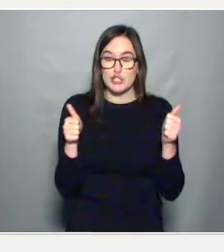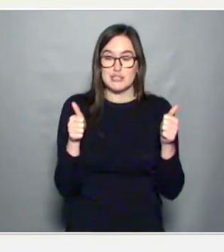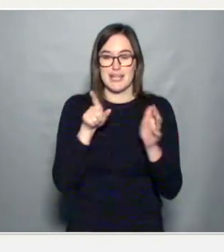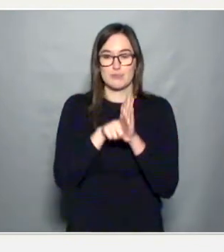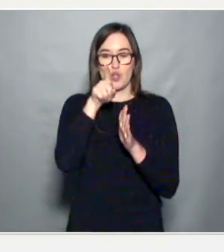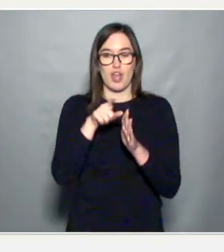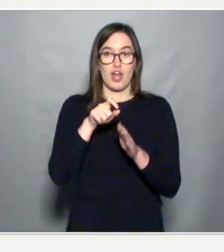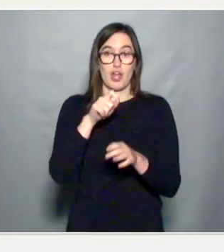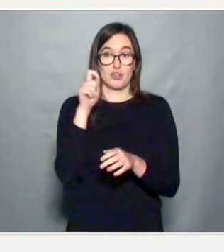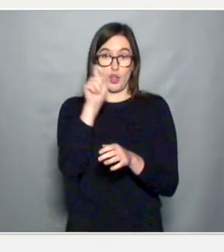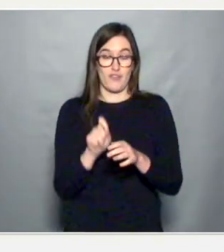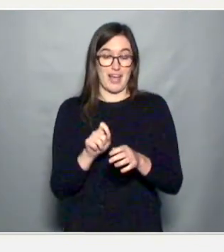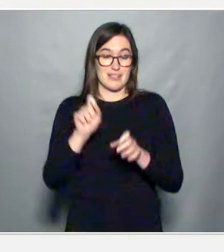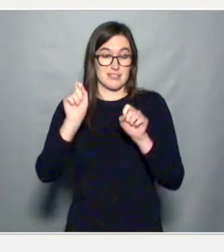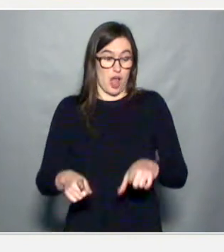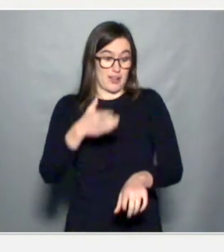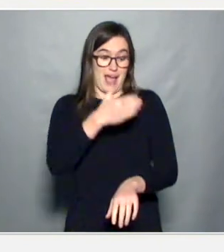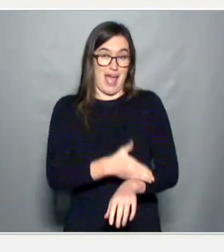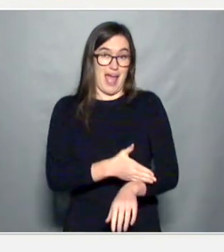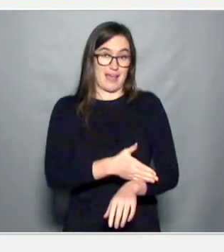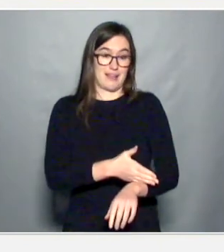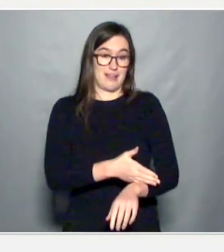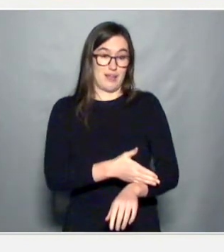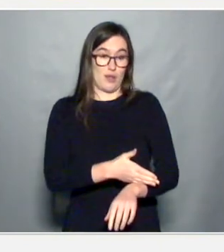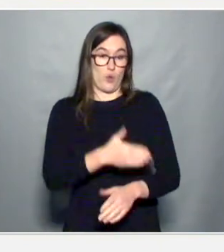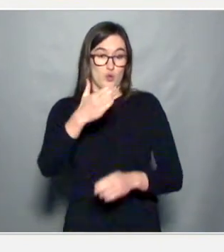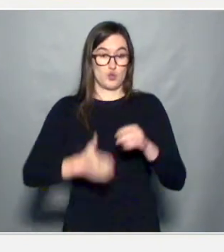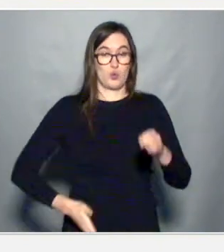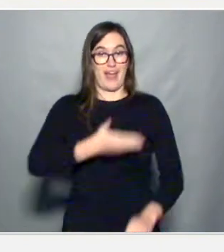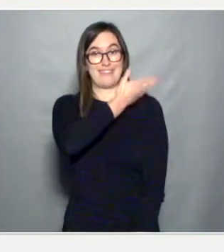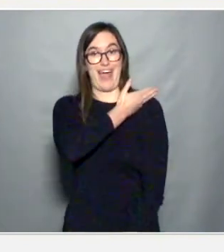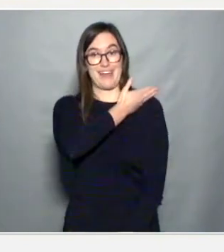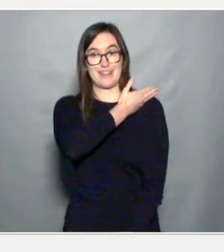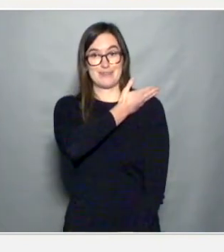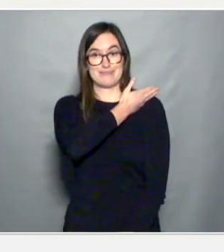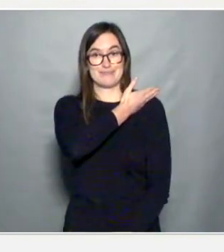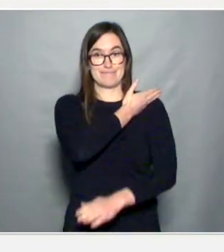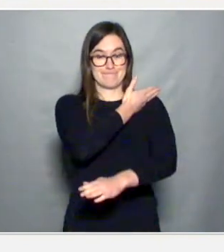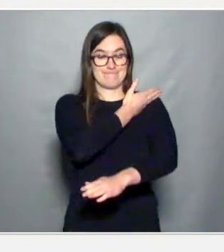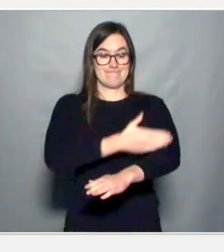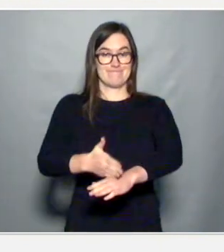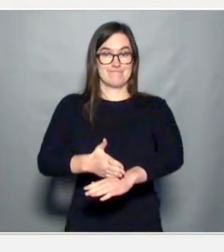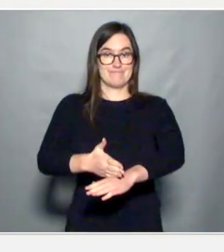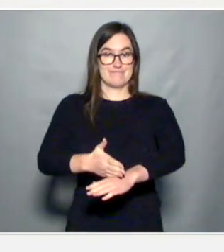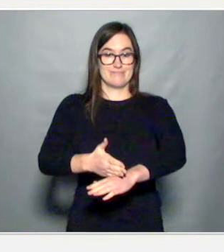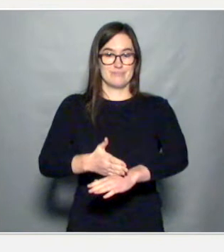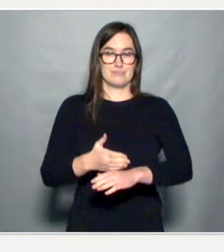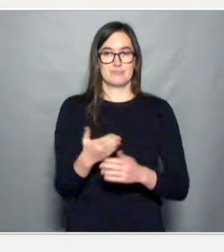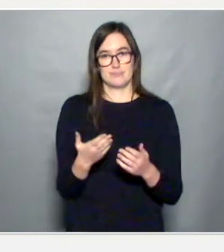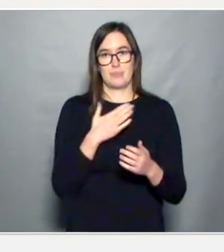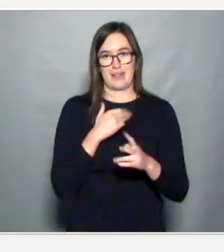har, den börjar vid handleden och den slutar här. Och så är det över hela